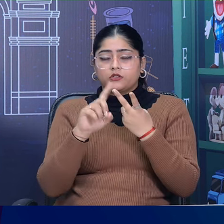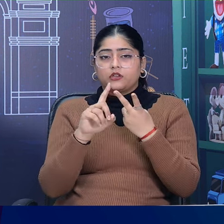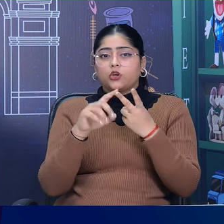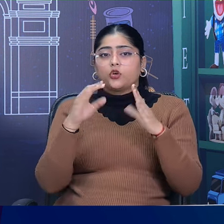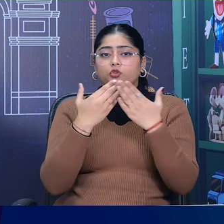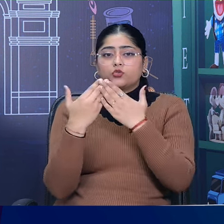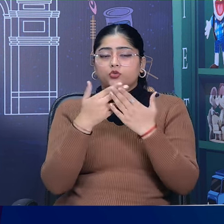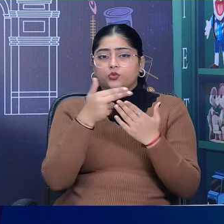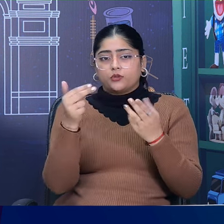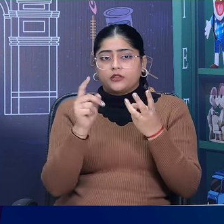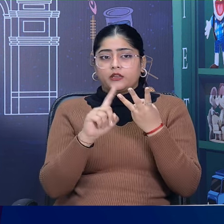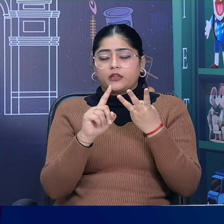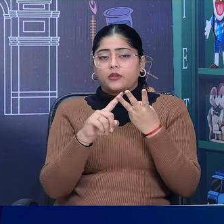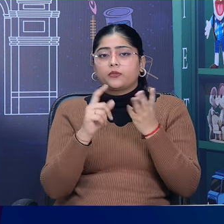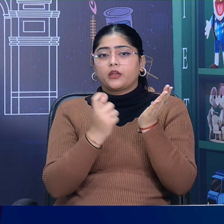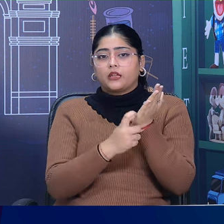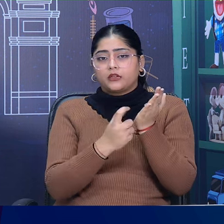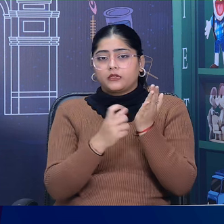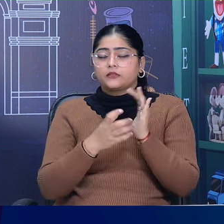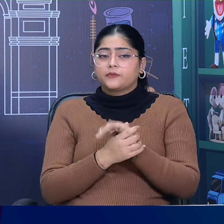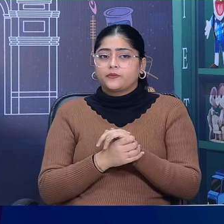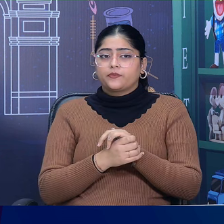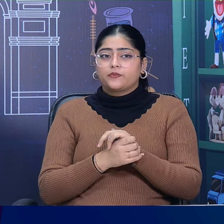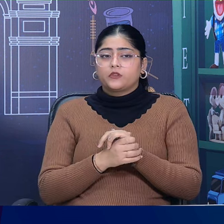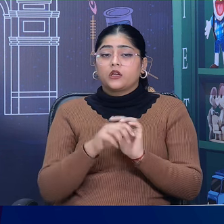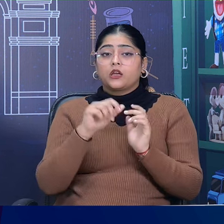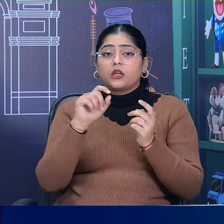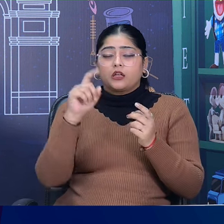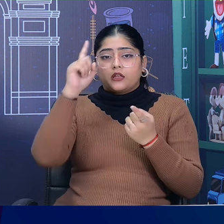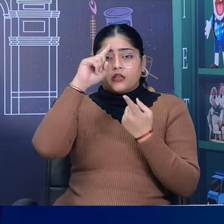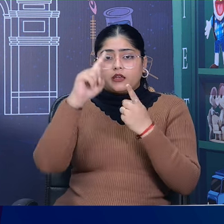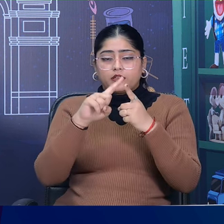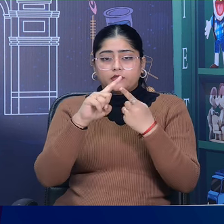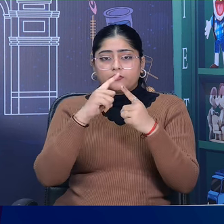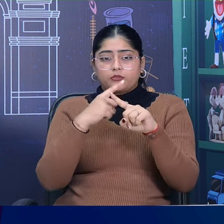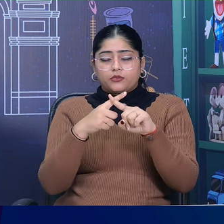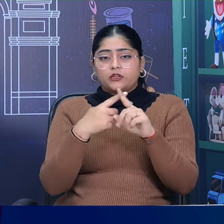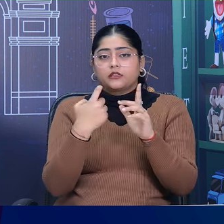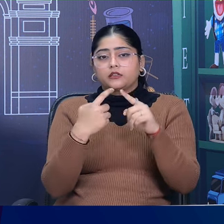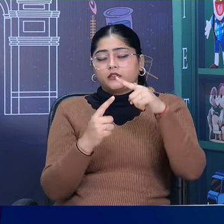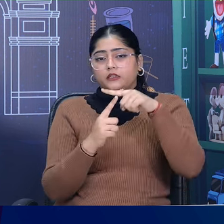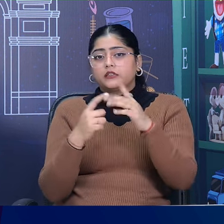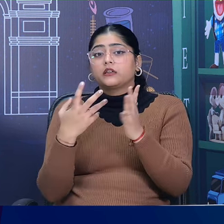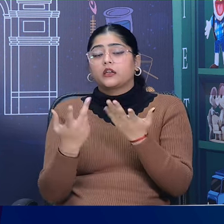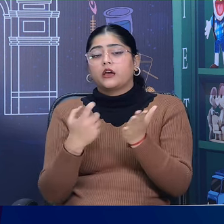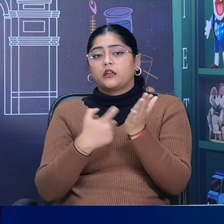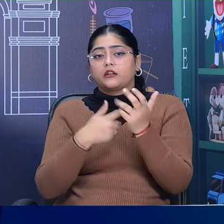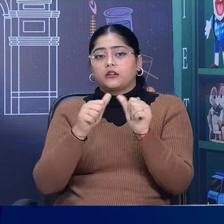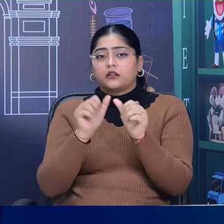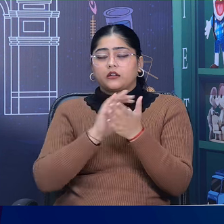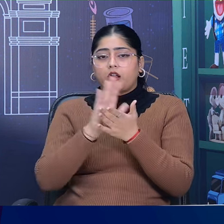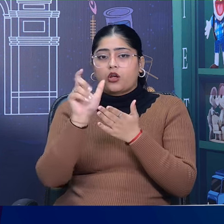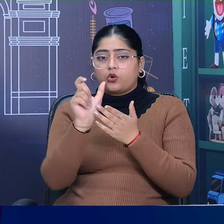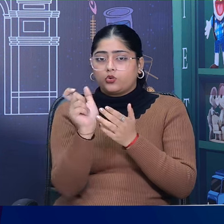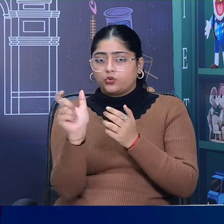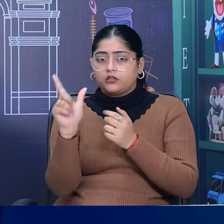नेम एड्रेस उसके बाद एक्सपर्ट टीचर नेम में आपको सर का नाम राहुल उनियाल डालना है नेक्स्ट